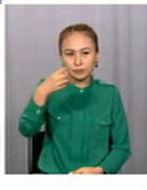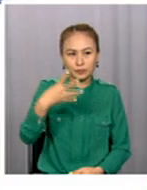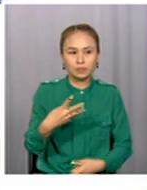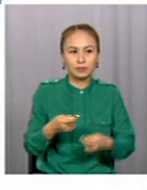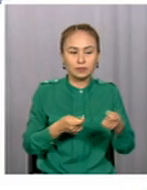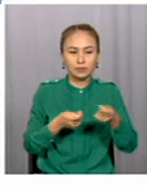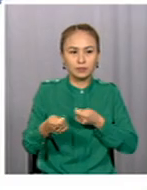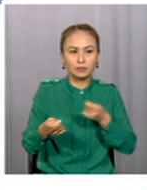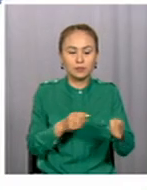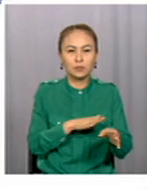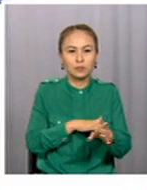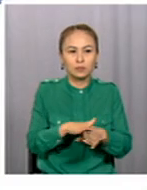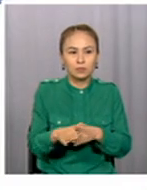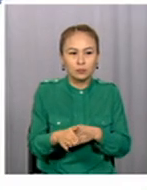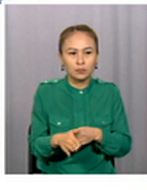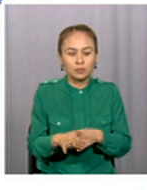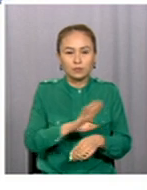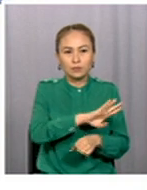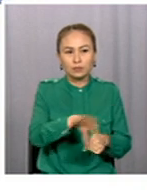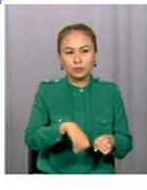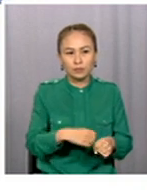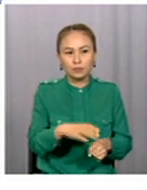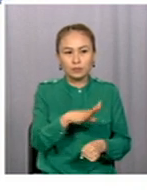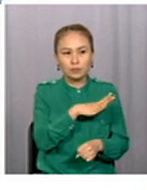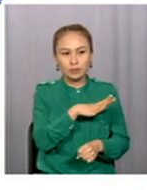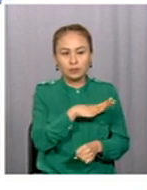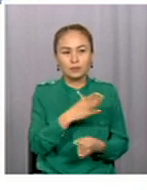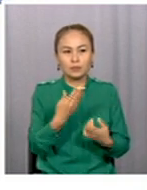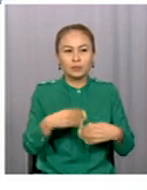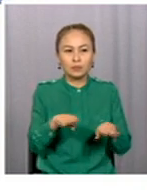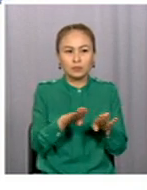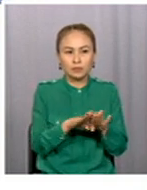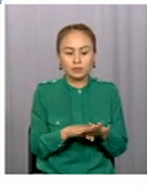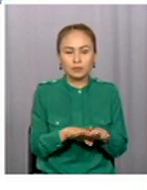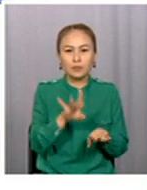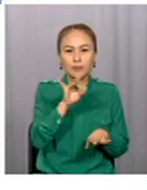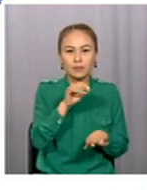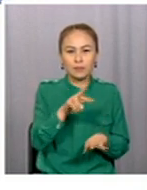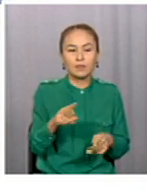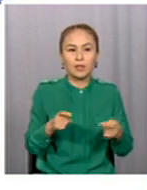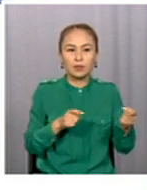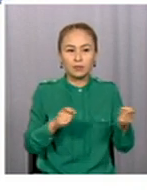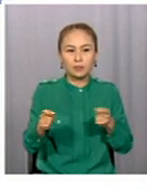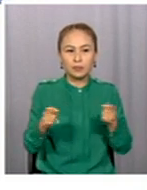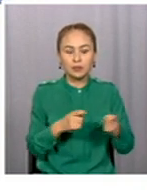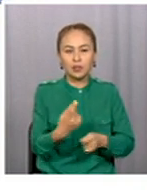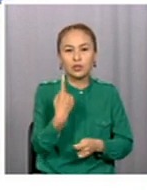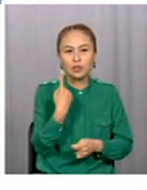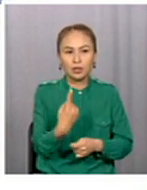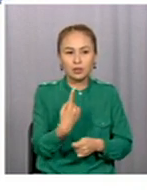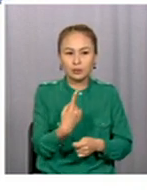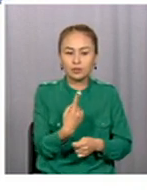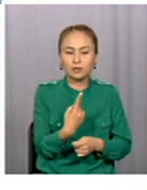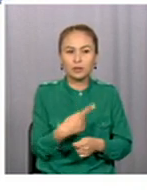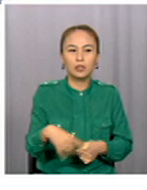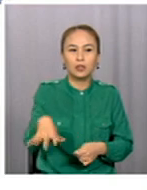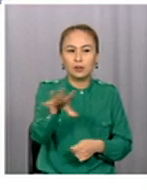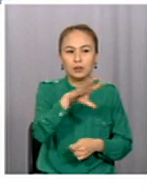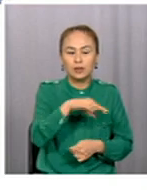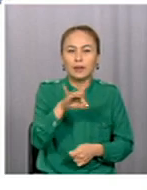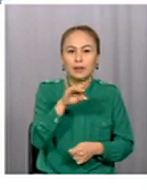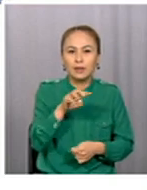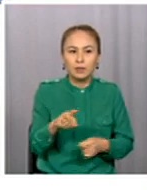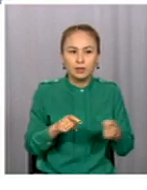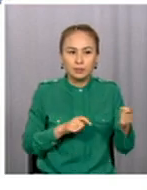жүйесін толығымен жойып тастады. Осылайша Рим империясында жалғыз бүкіл Рим империясын